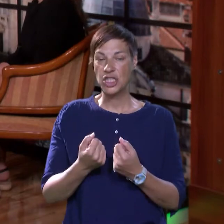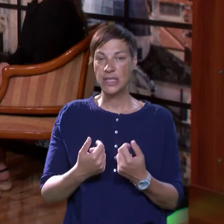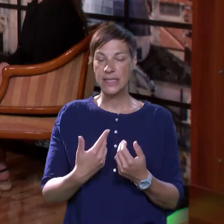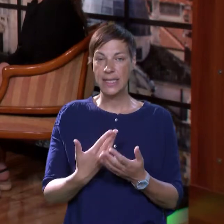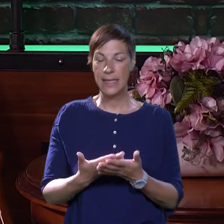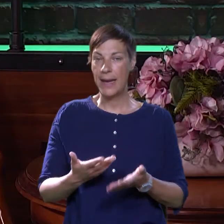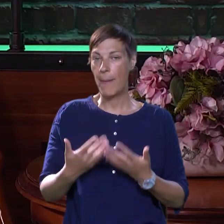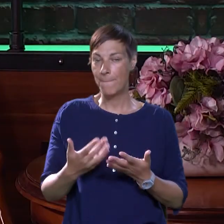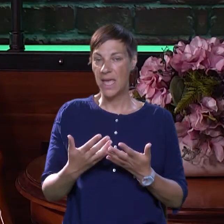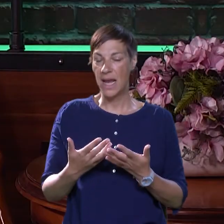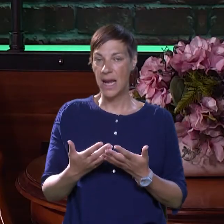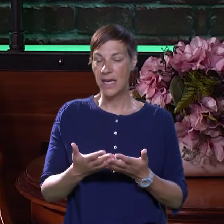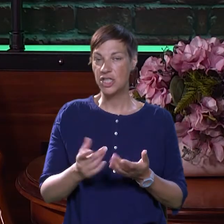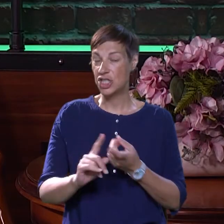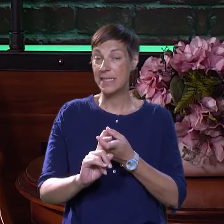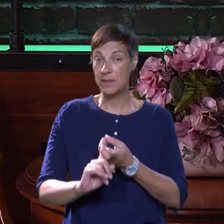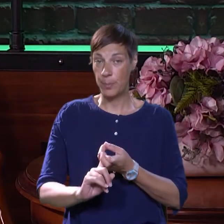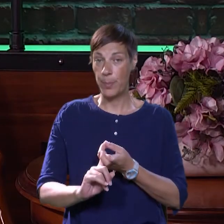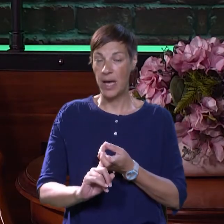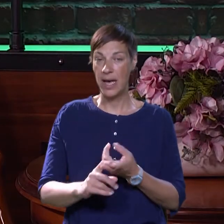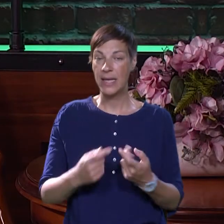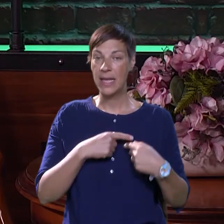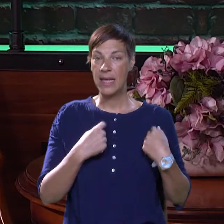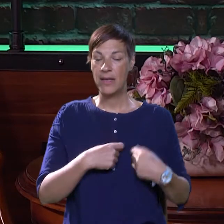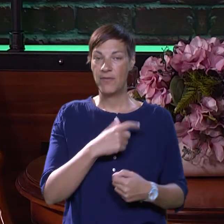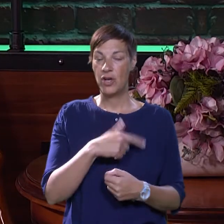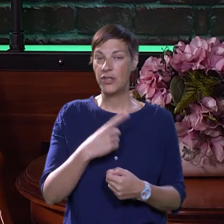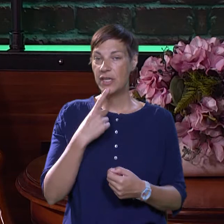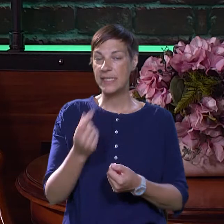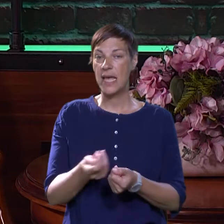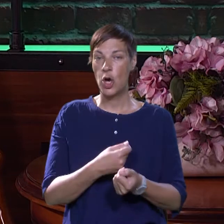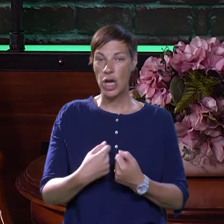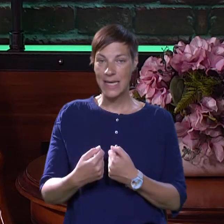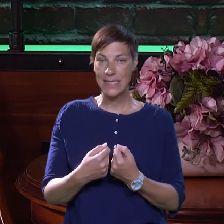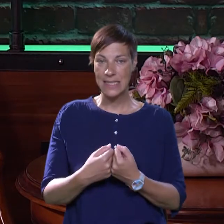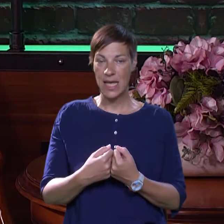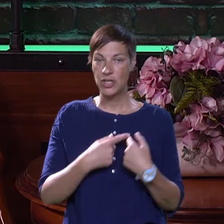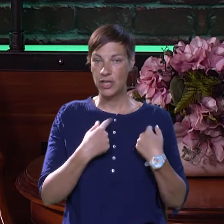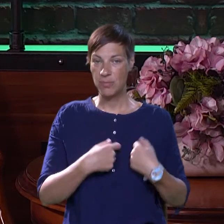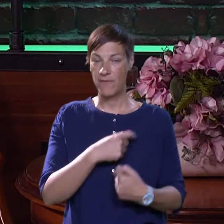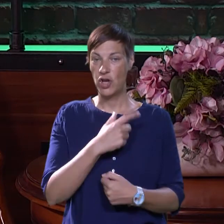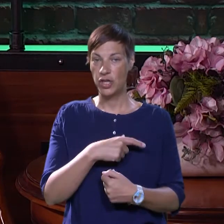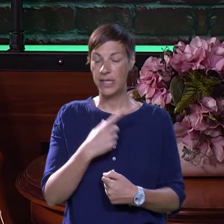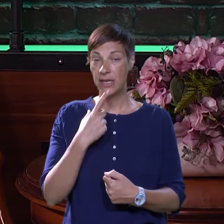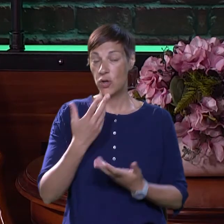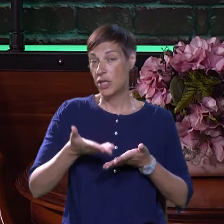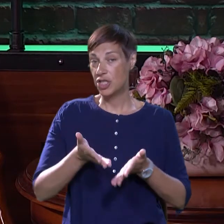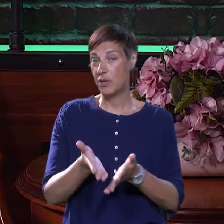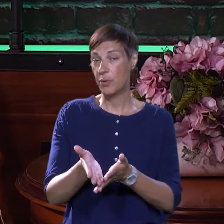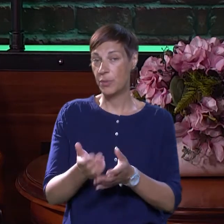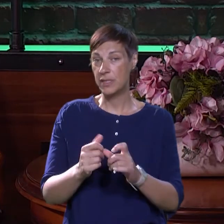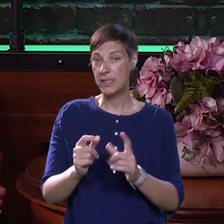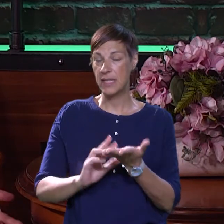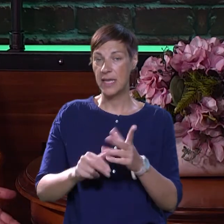tako da nam je lakše uparivati, dakle, volontere sa organizatorima volontiranja. Dakle, koga ćemo poslati